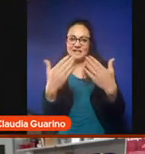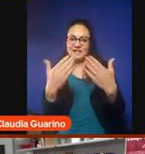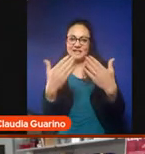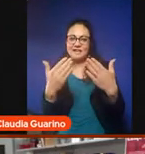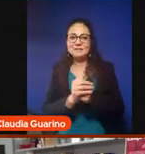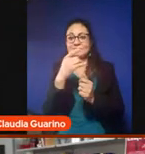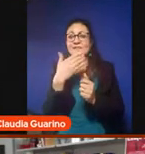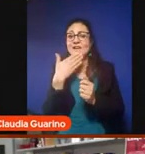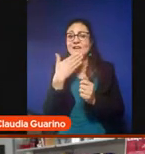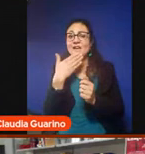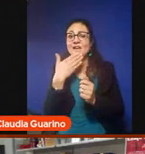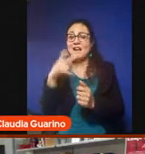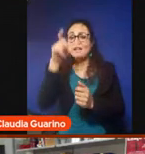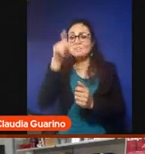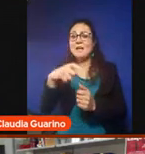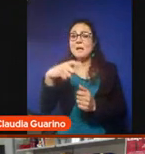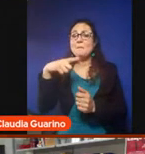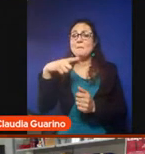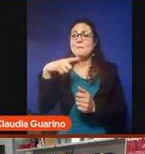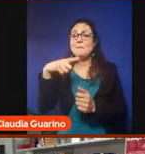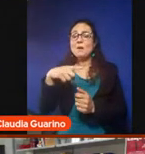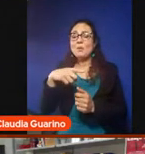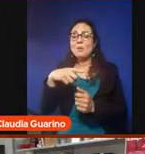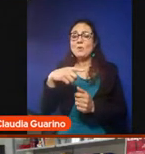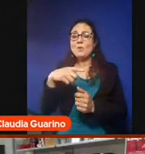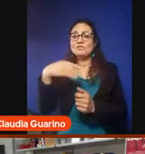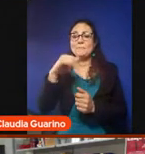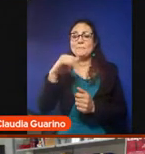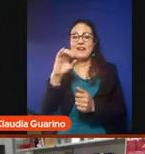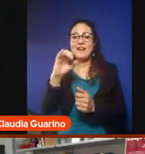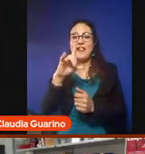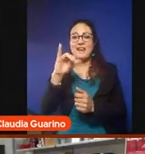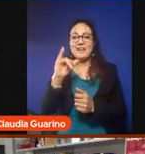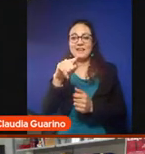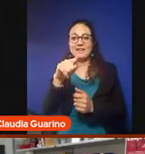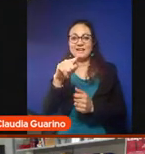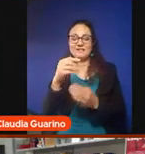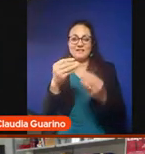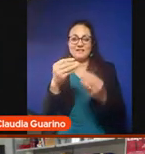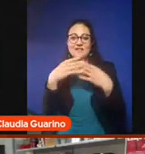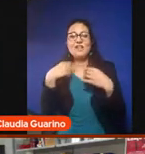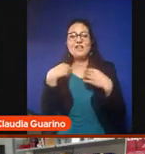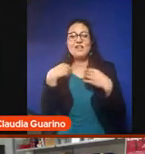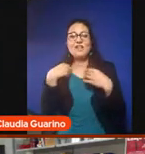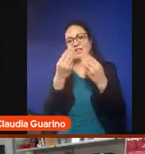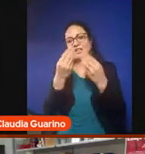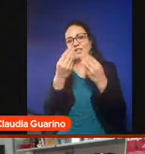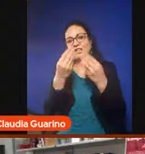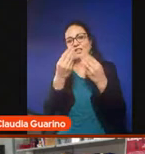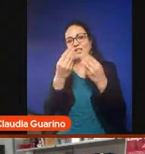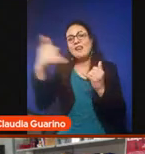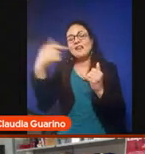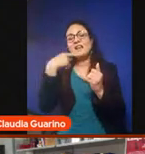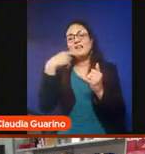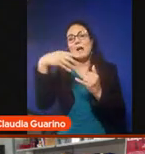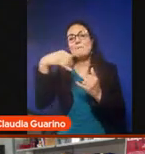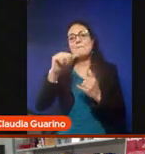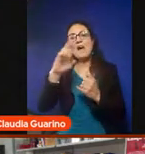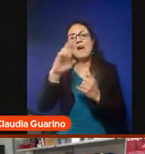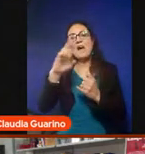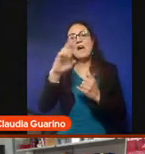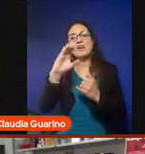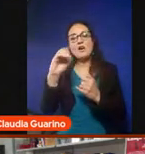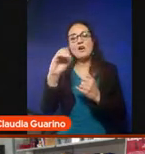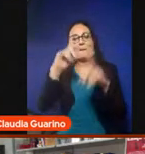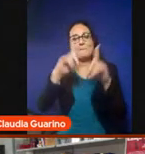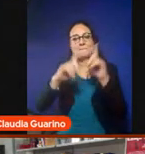Giovannini rimane con noi, noi diamo la linea a Marco da Milano, il direttore dell'Espresso, per un'intervista. Adesso vediamo se